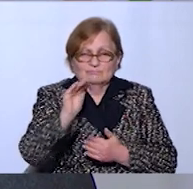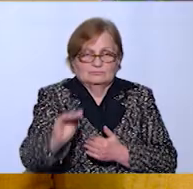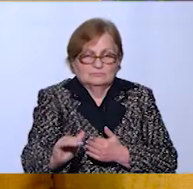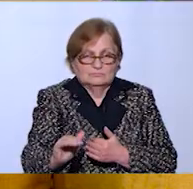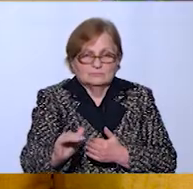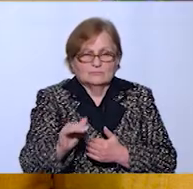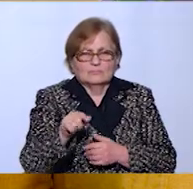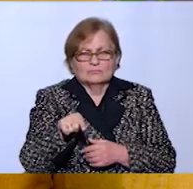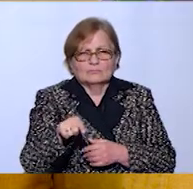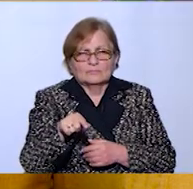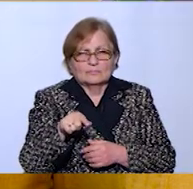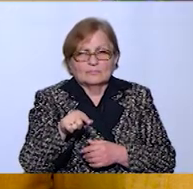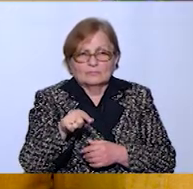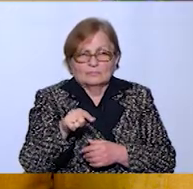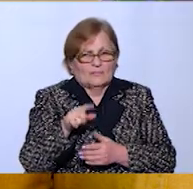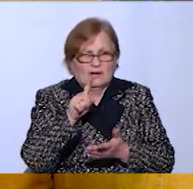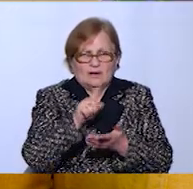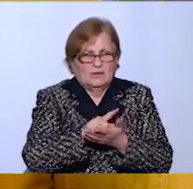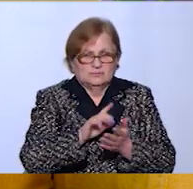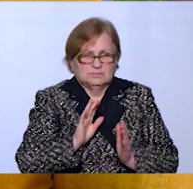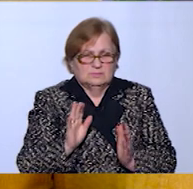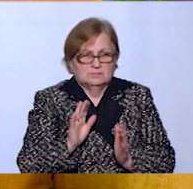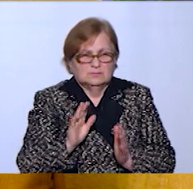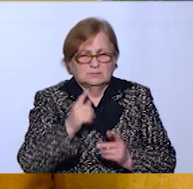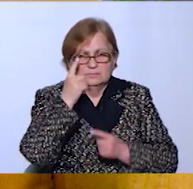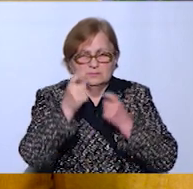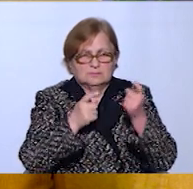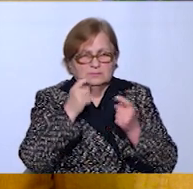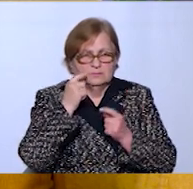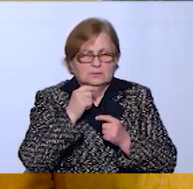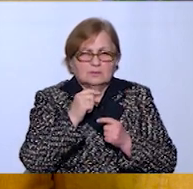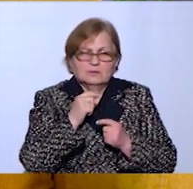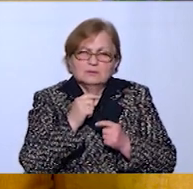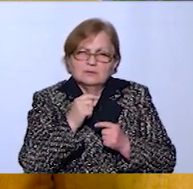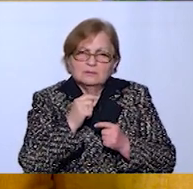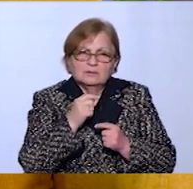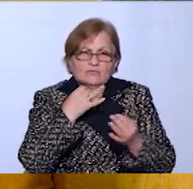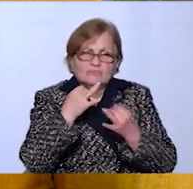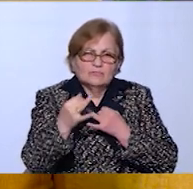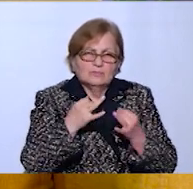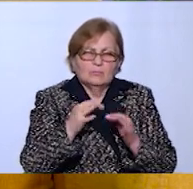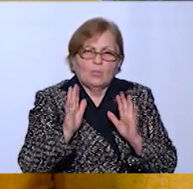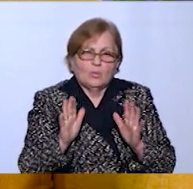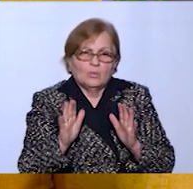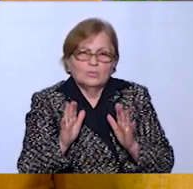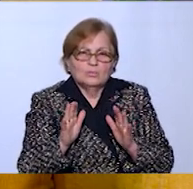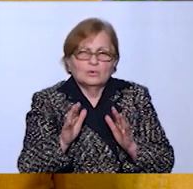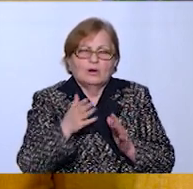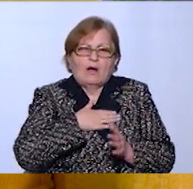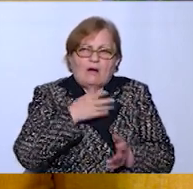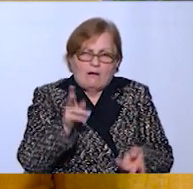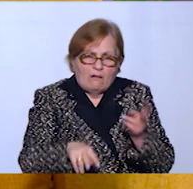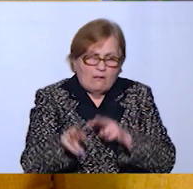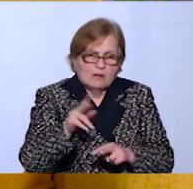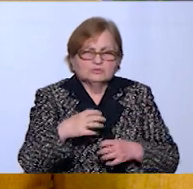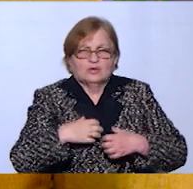თამარ, და ბოლოს, როგორც წესი ბავშვები მშობლების ქცევების და ემოციების შესატყვისად რეაგირებენ. ის რომ ბავშვის ემოციურ ფონზე უდიდეს